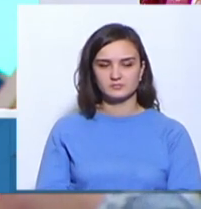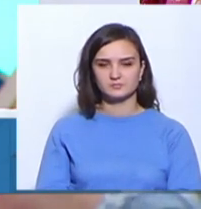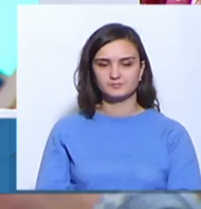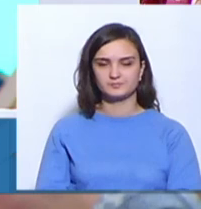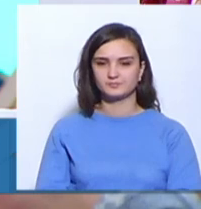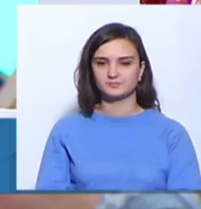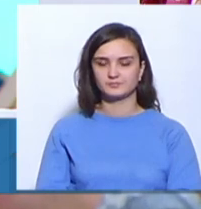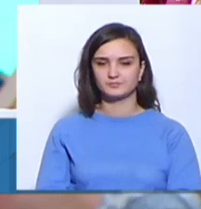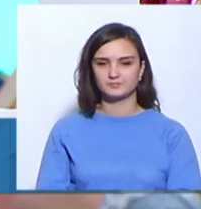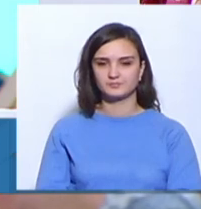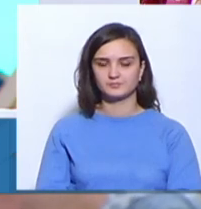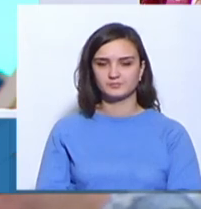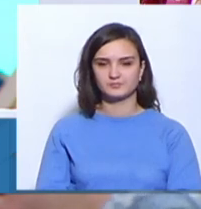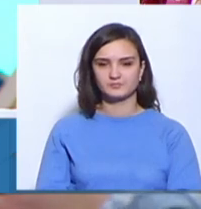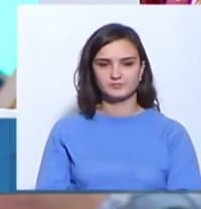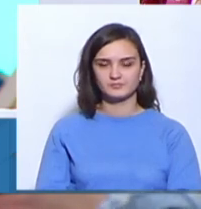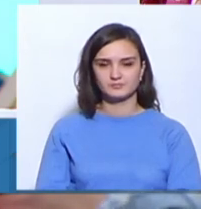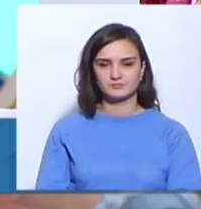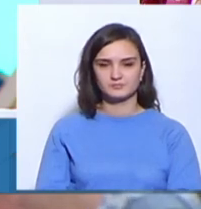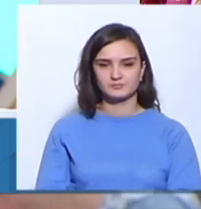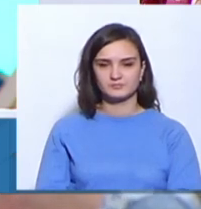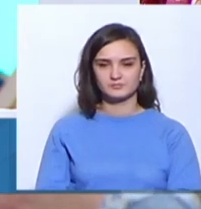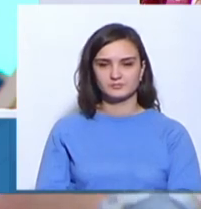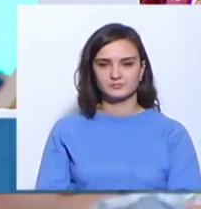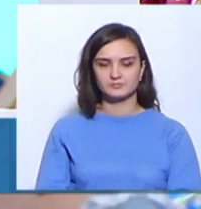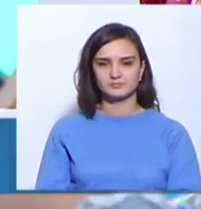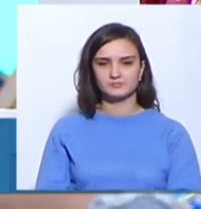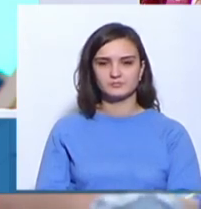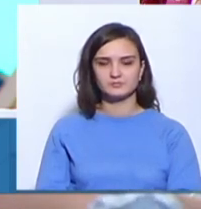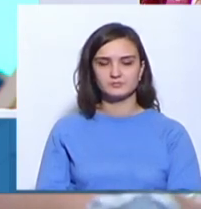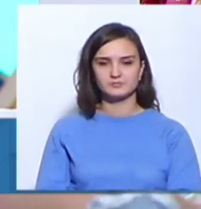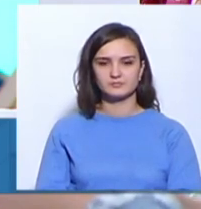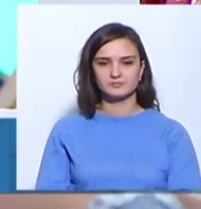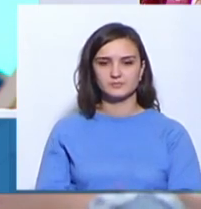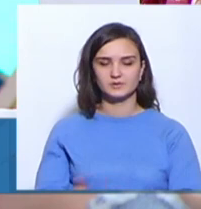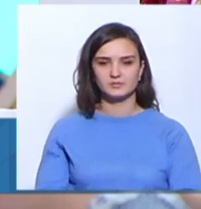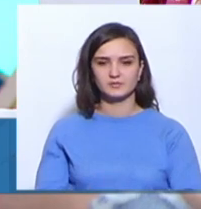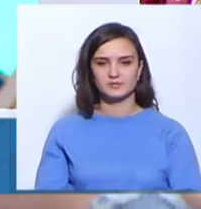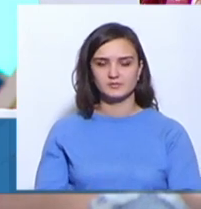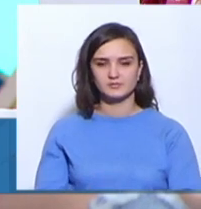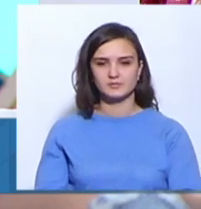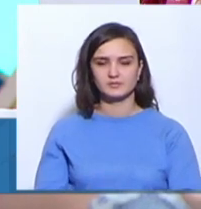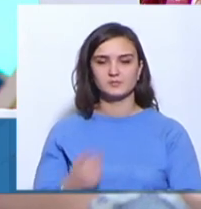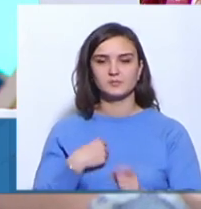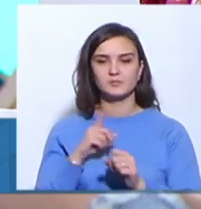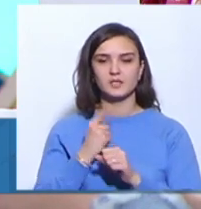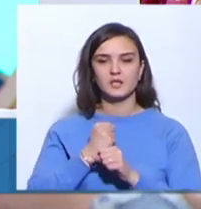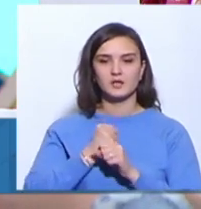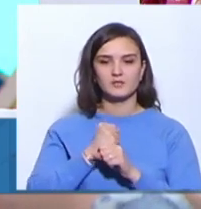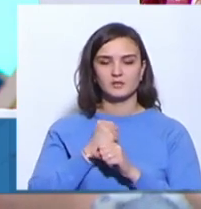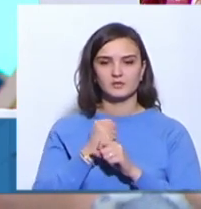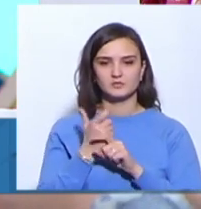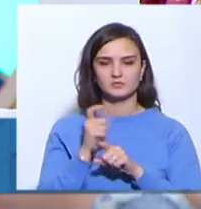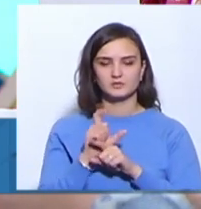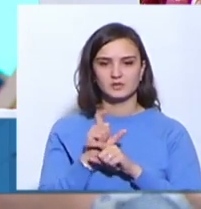ძალიან მეშია, იმიტომ რომ მე უკვე საკმაოდ წვევანი მაქვს, 80 წლად გადაწლებული. რა გავაკეთო მითხარი, ძალიან